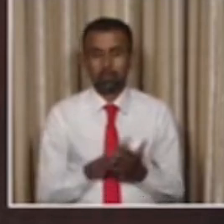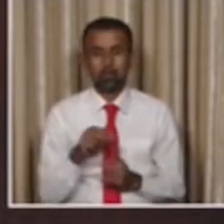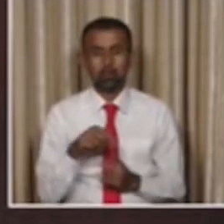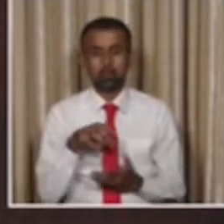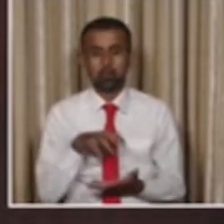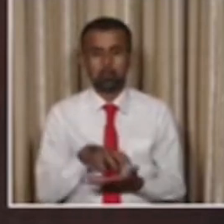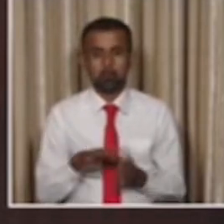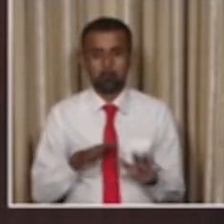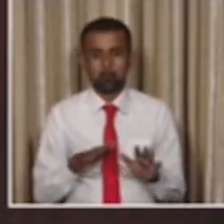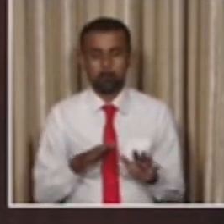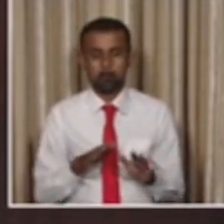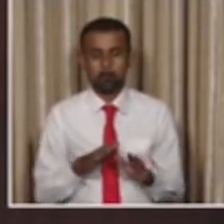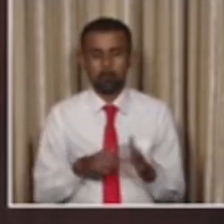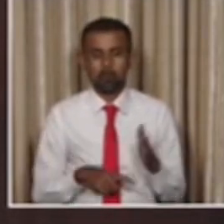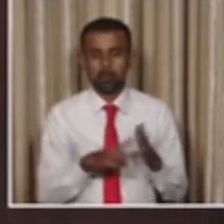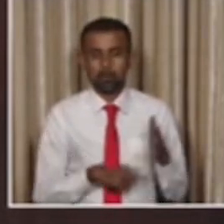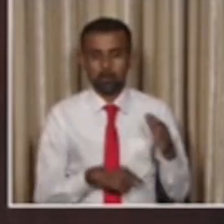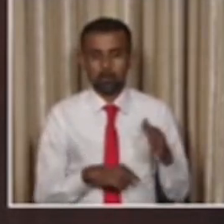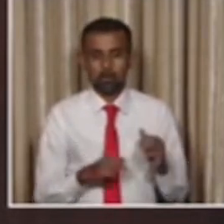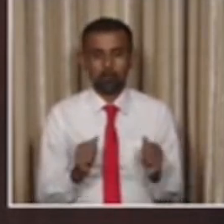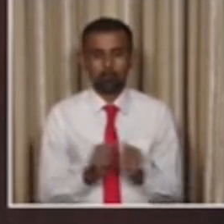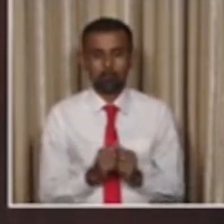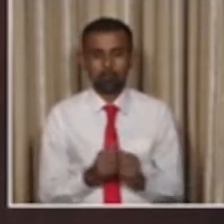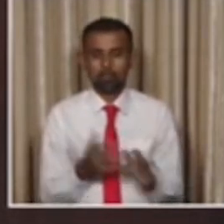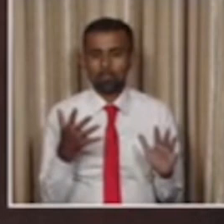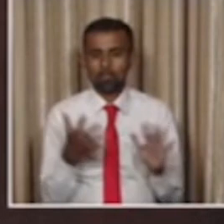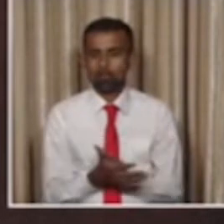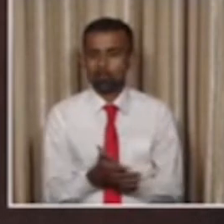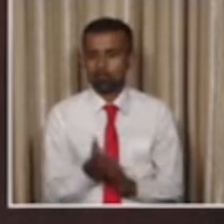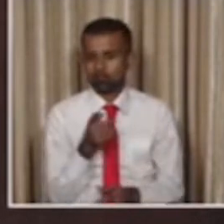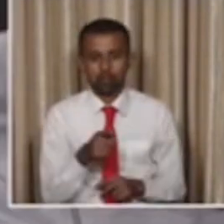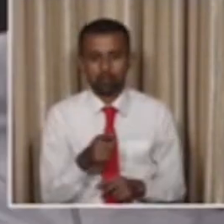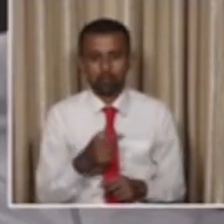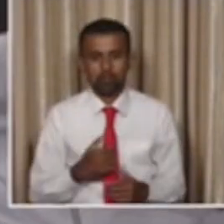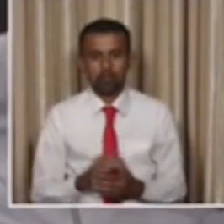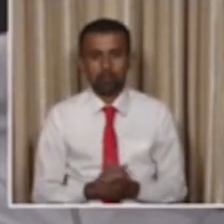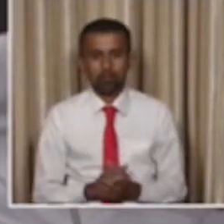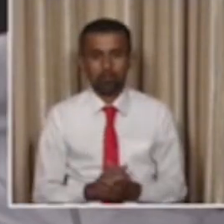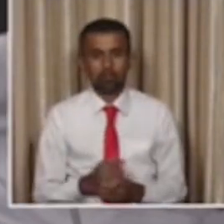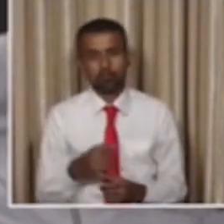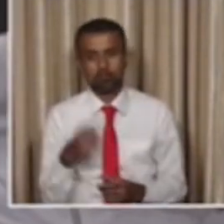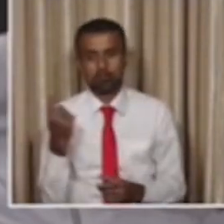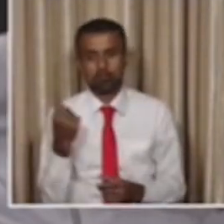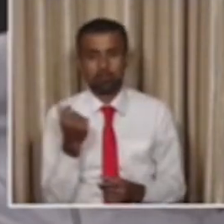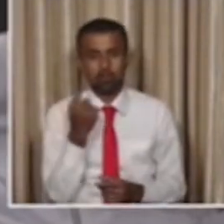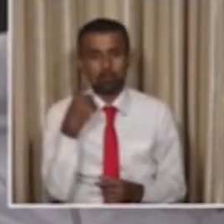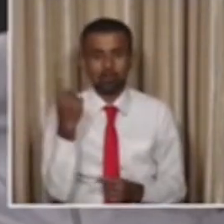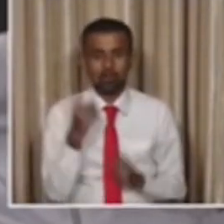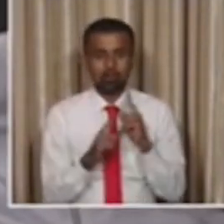ආයතන මේ ඡන්ද විමසීම ක්‍රියාමාර්ග තුල වැරදි වැඩක් බවට පත් වෙලා තියෙනවා. අපි වෙනමත් එළියේදී කතා